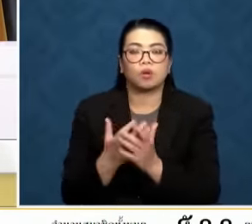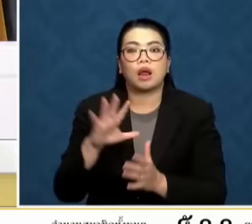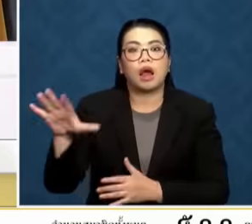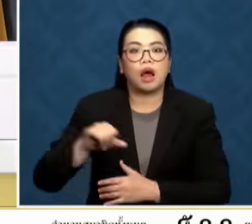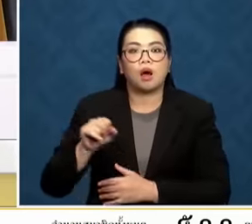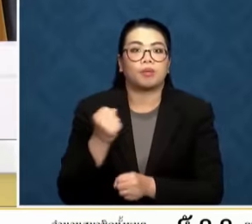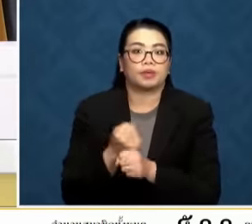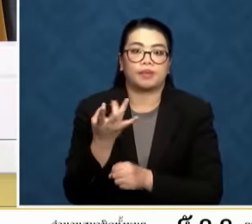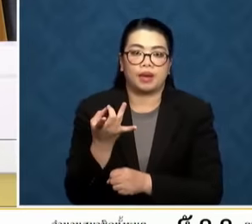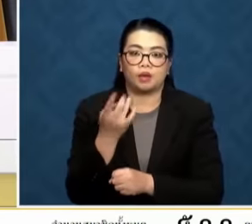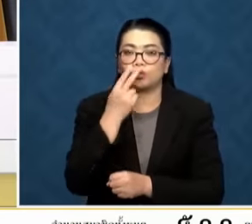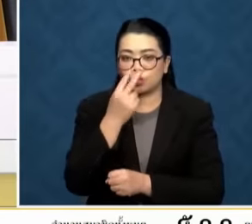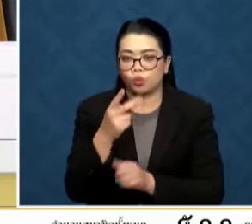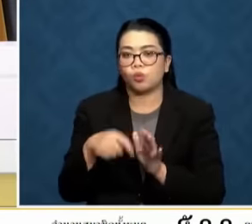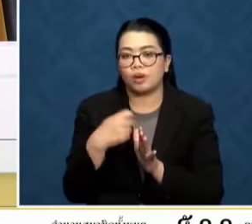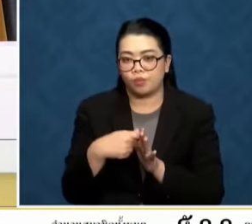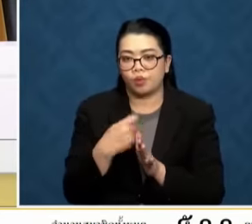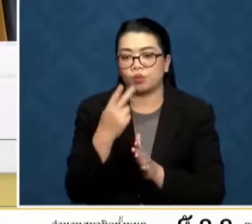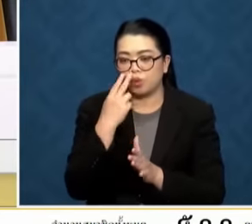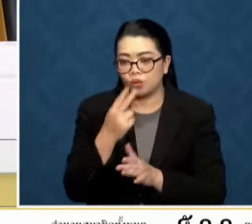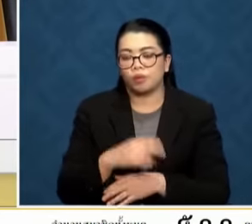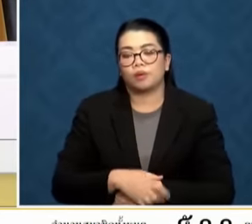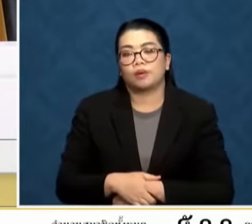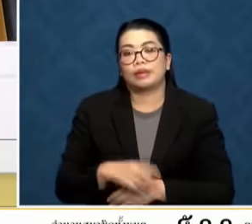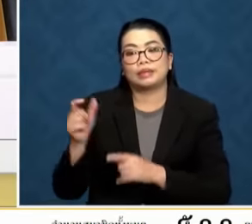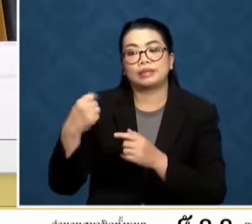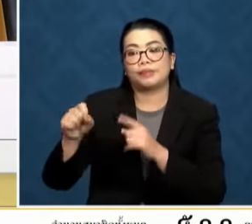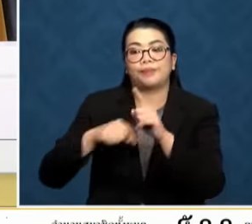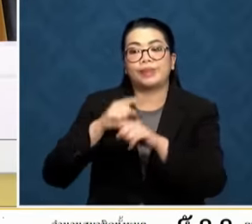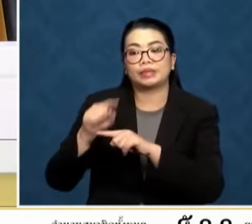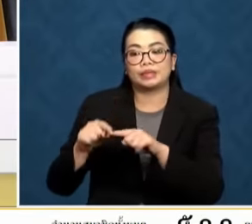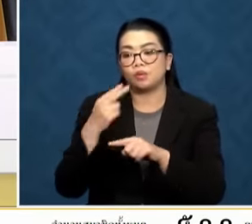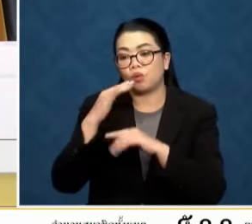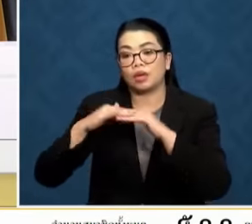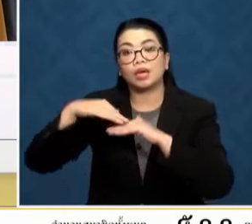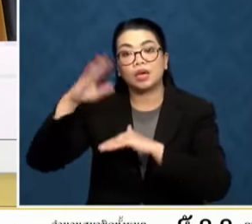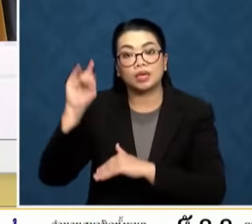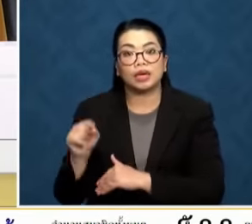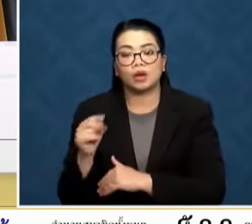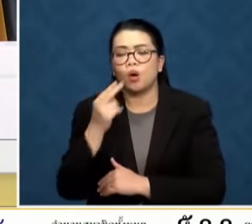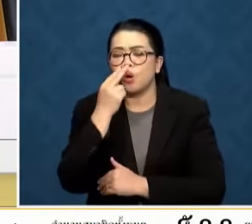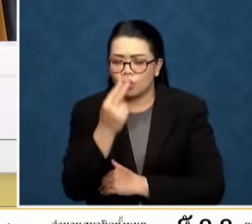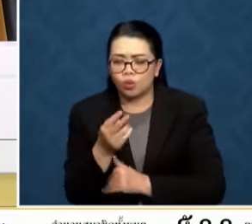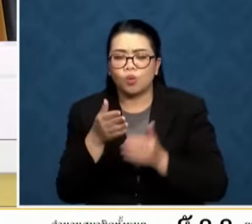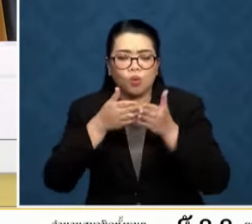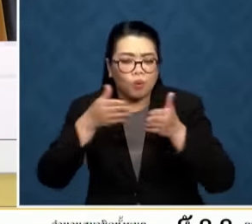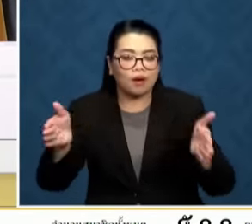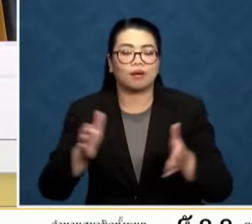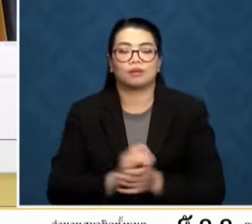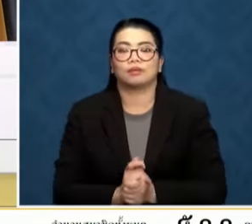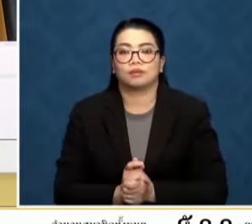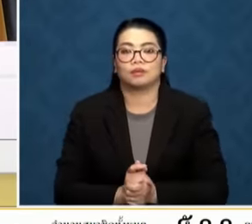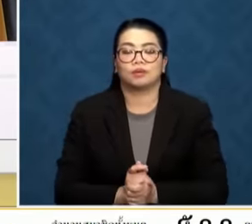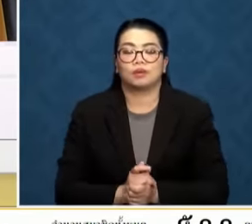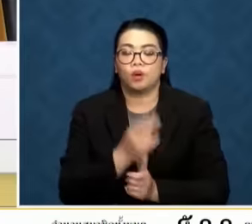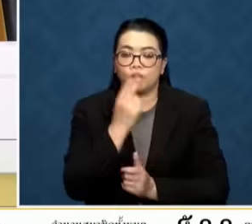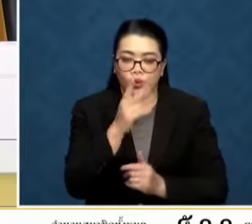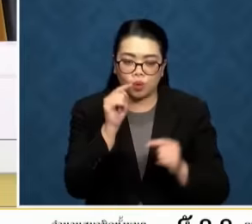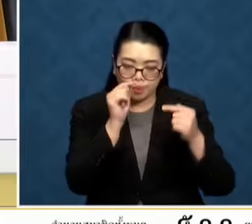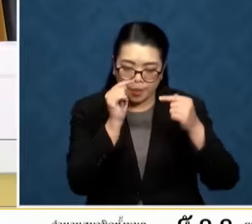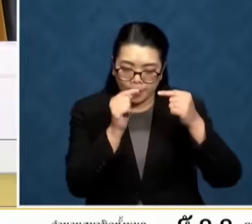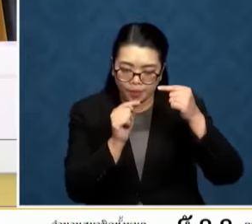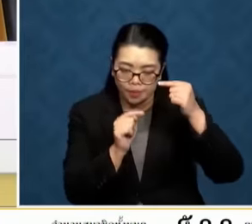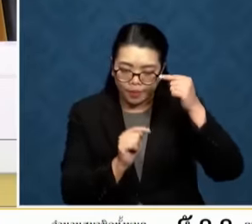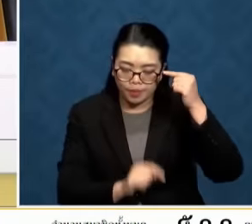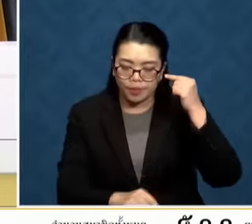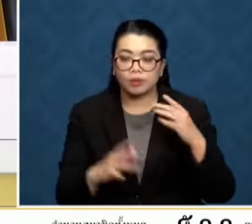ทำอะไรเดูกว้างกว่านั้นอินดิเคเตอร์ที่เขาดูกว้างกว่านั้นเยอะกว้างกับการที่ดูอินดิเคเตอร์เป็นตัวๆเพราะฉะนั้น